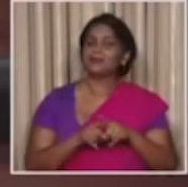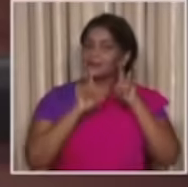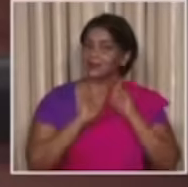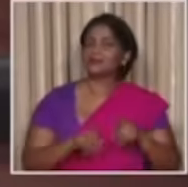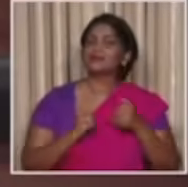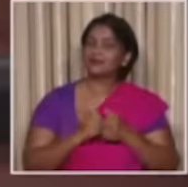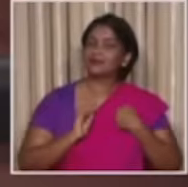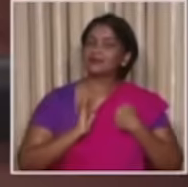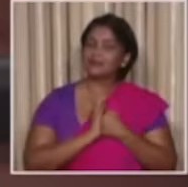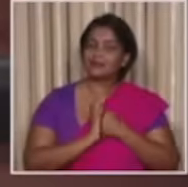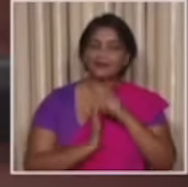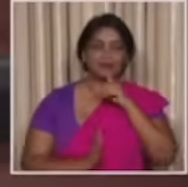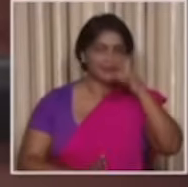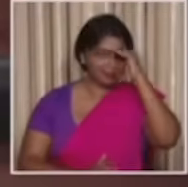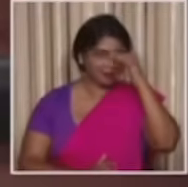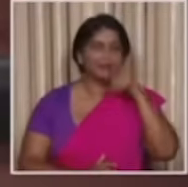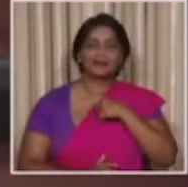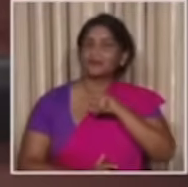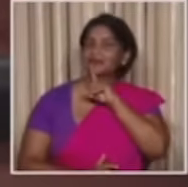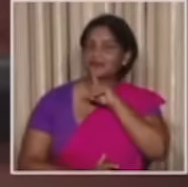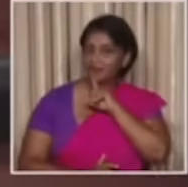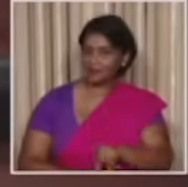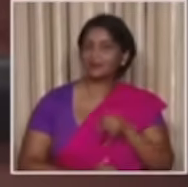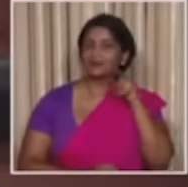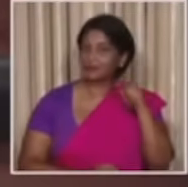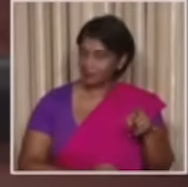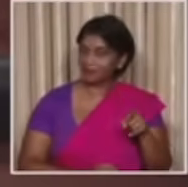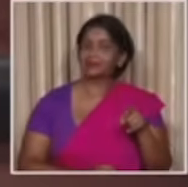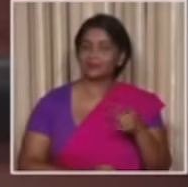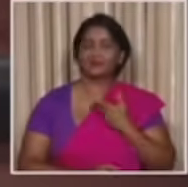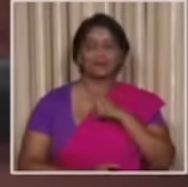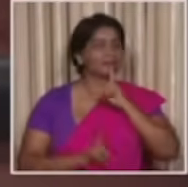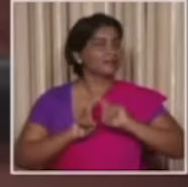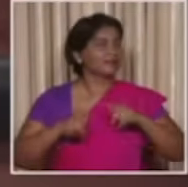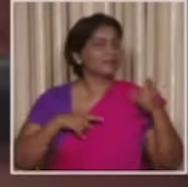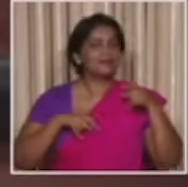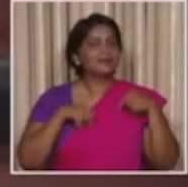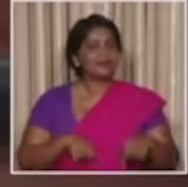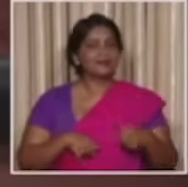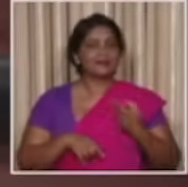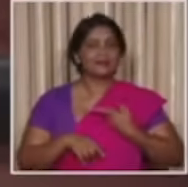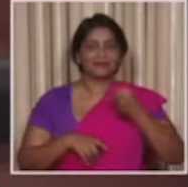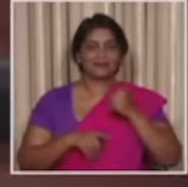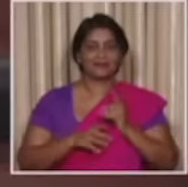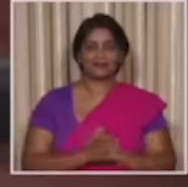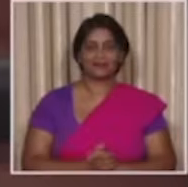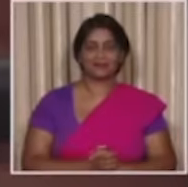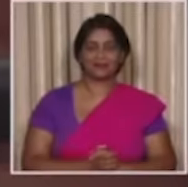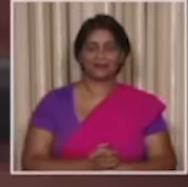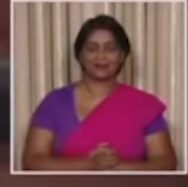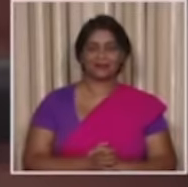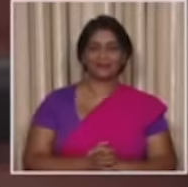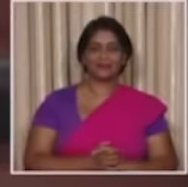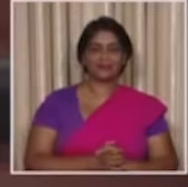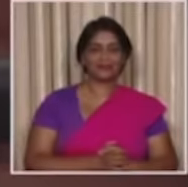ඒ නිසා මම ගරුට කතානායකතුම ඔබතුමාට කියන්නේ. ඔබතුමාට කියන්නේ වෙන මුකුත් මම කියන්නේ. මේ නියෝගය නෑ එහෙම එකක්